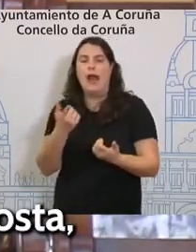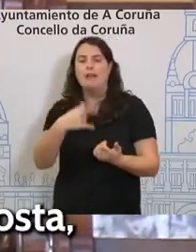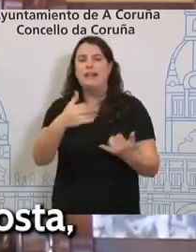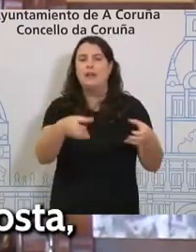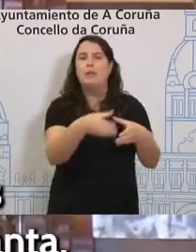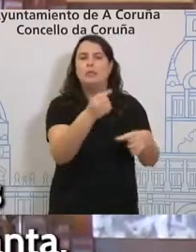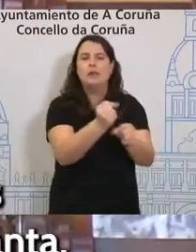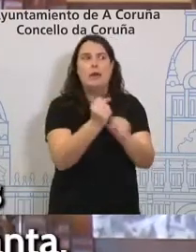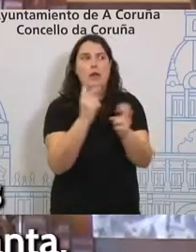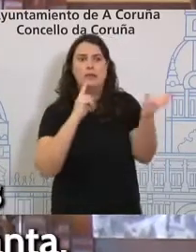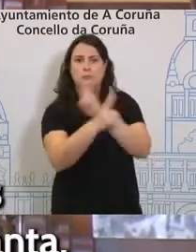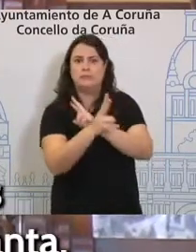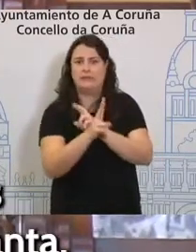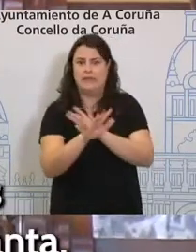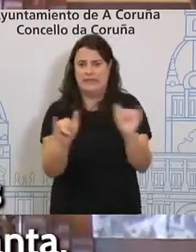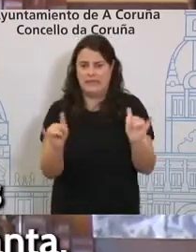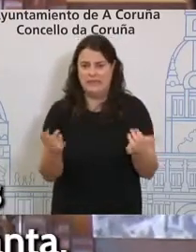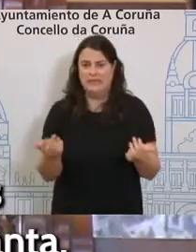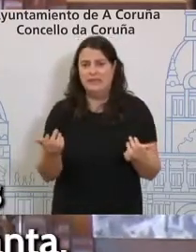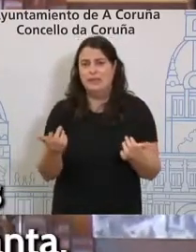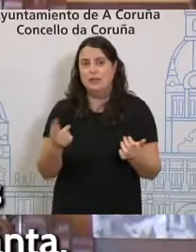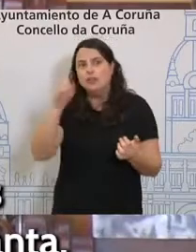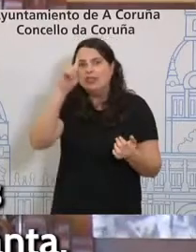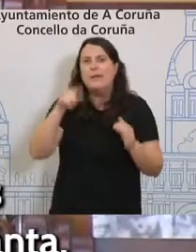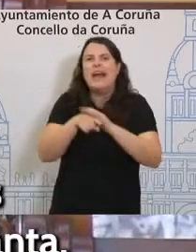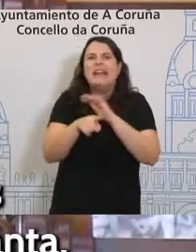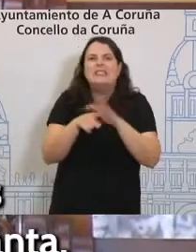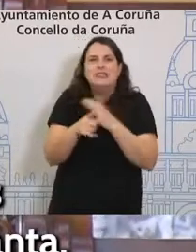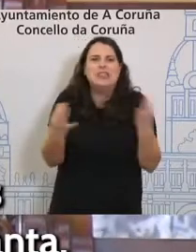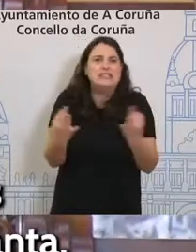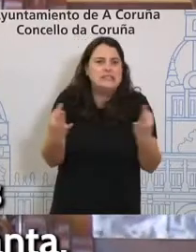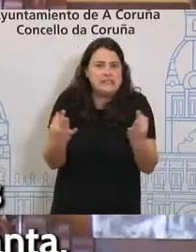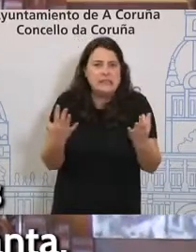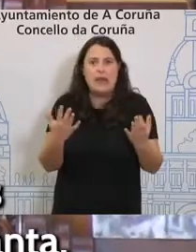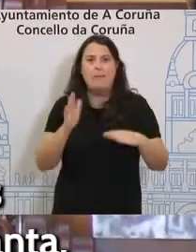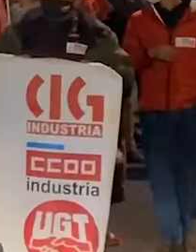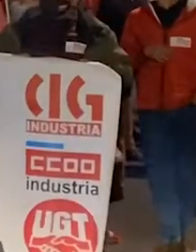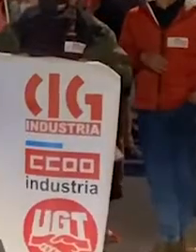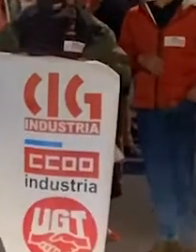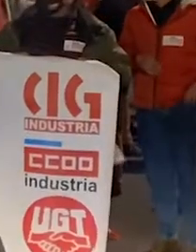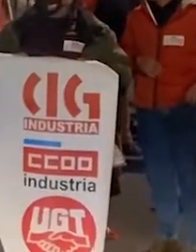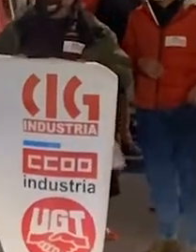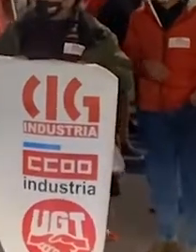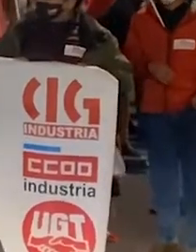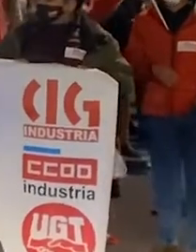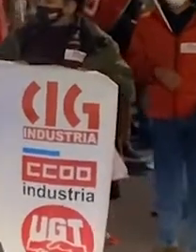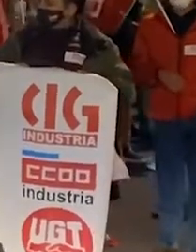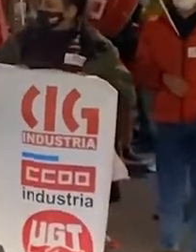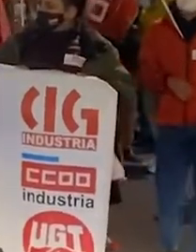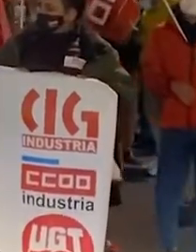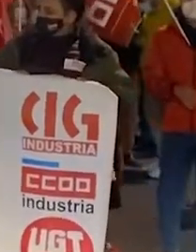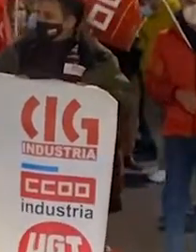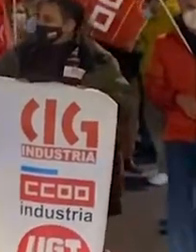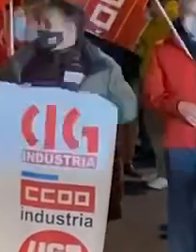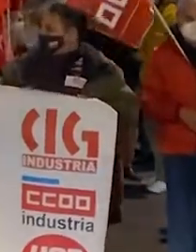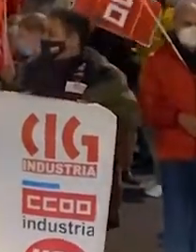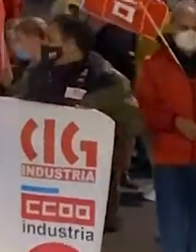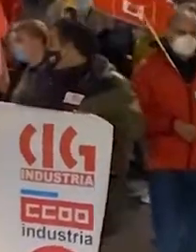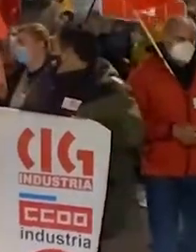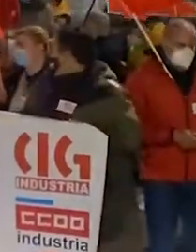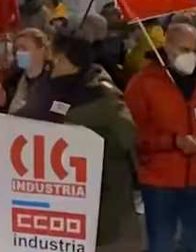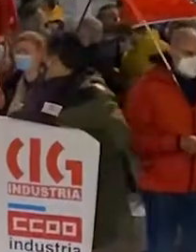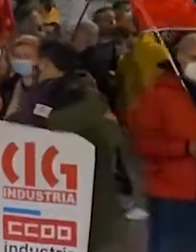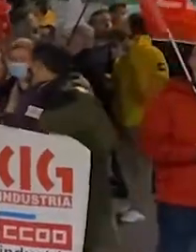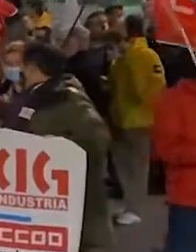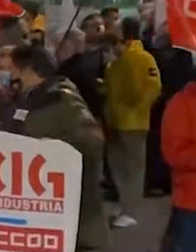ninguna resposta. Non se sabe que xestión se están facendo en definitiva para evitar os peches da planta. Queremos traballar! Que